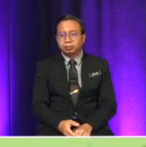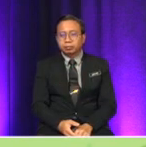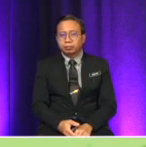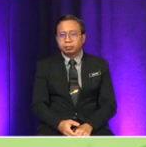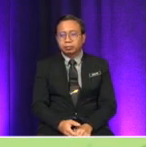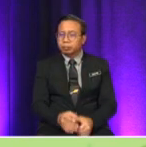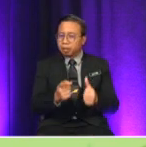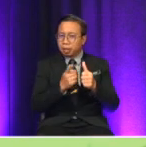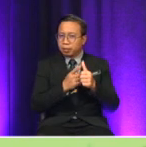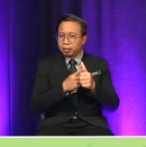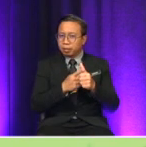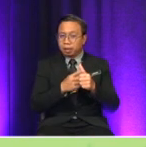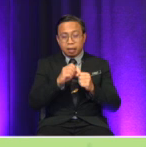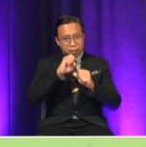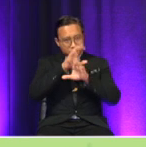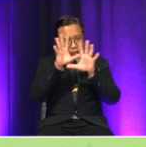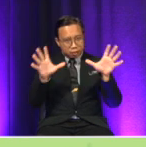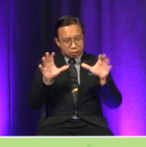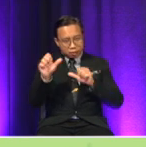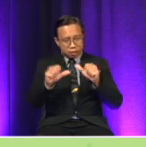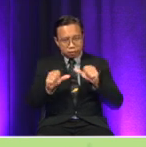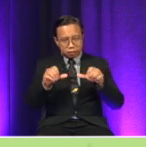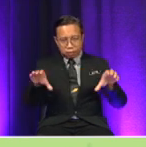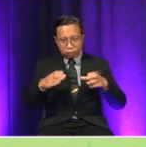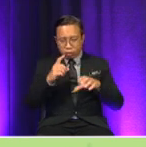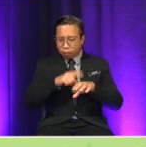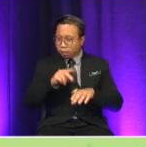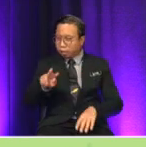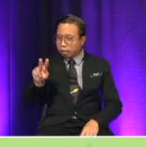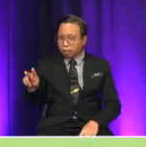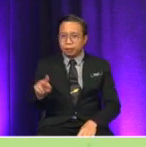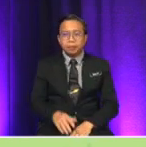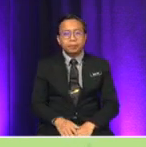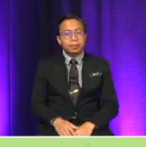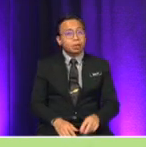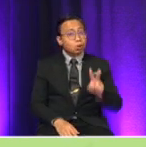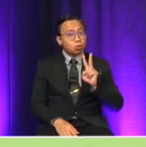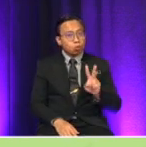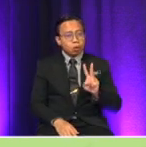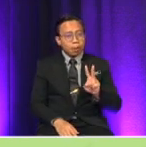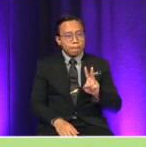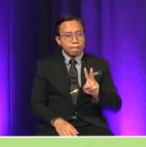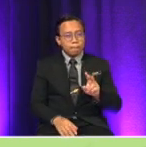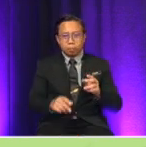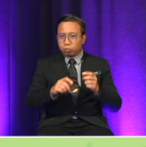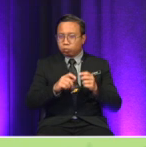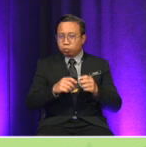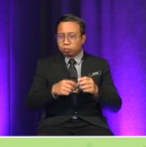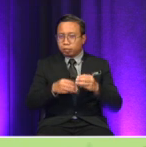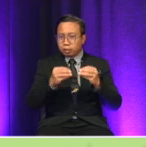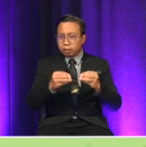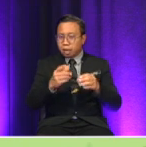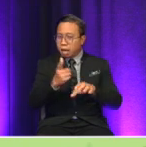Yang pertama, menerangkan aktiviti yang akan dijalankan kepada kanak-kanak. Yang kedua, memasang lagu video Kalau